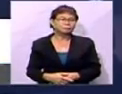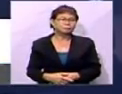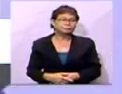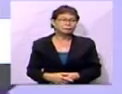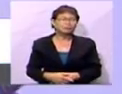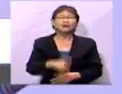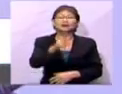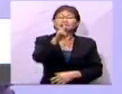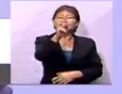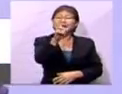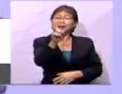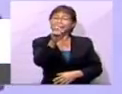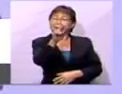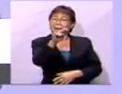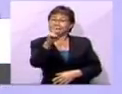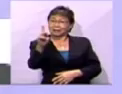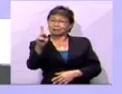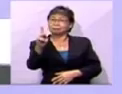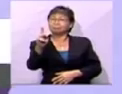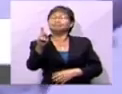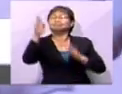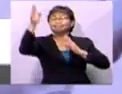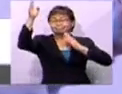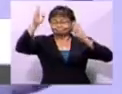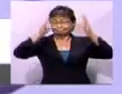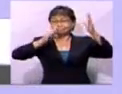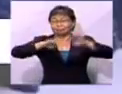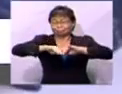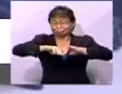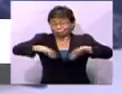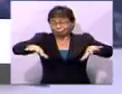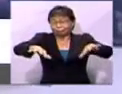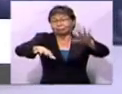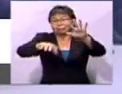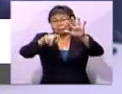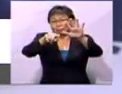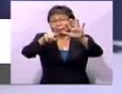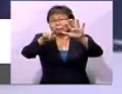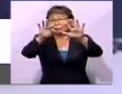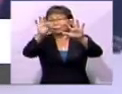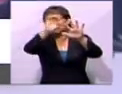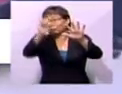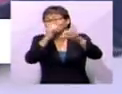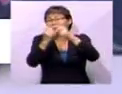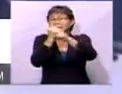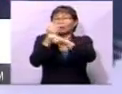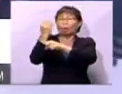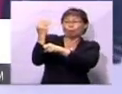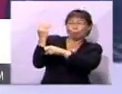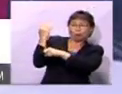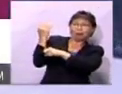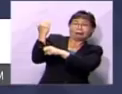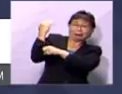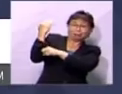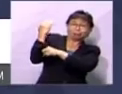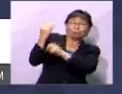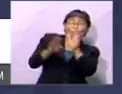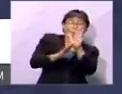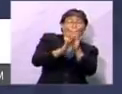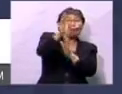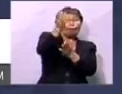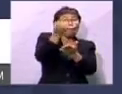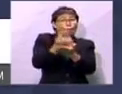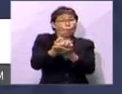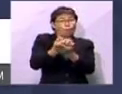Malah keluaran dalam negara kasar KDNK Malaysia yang berkembang 5.9% tahun lalu pula merupakan pertumbuhan